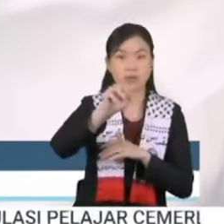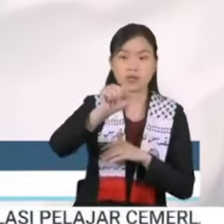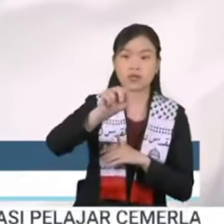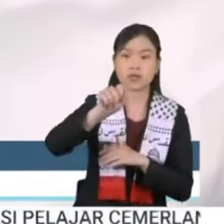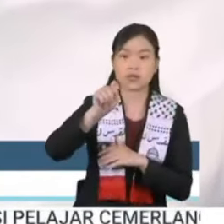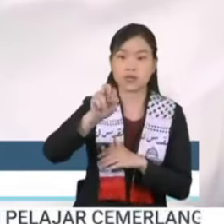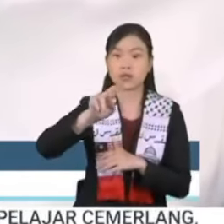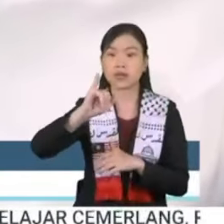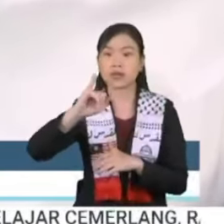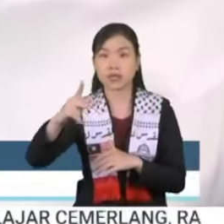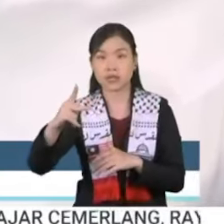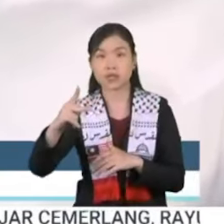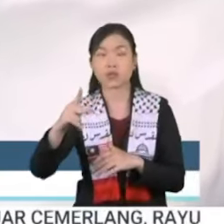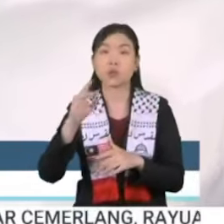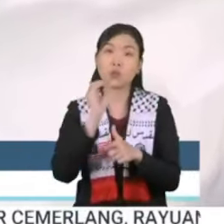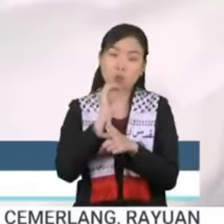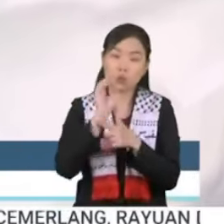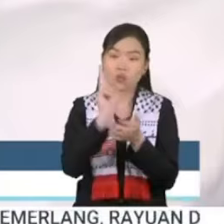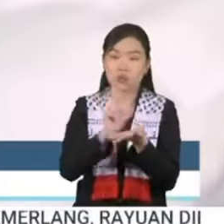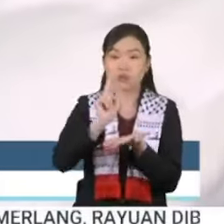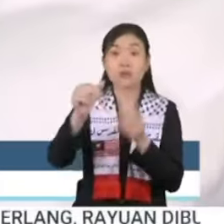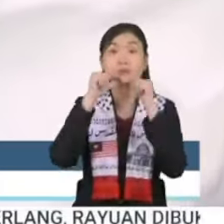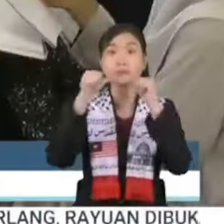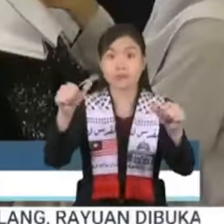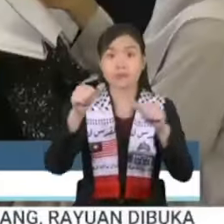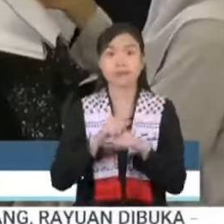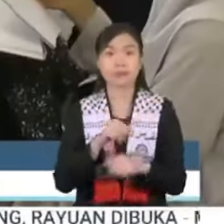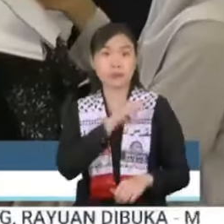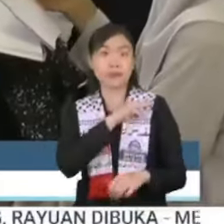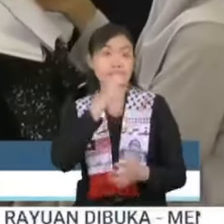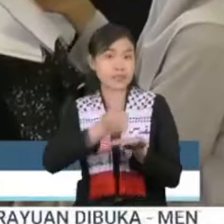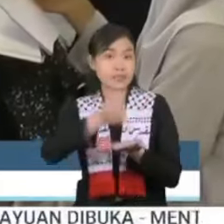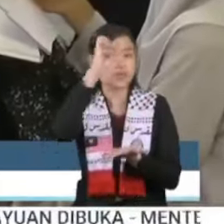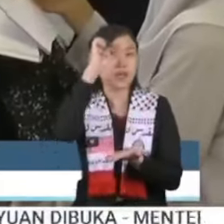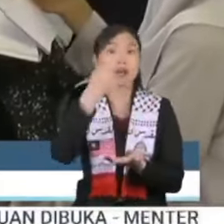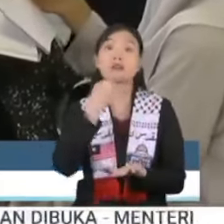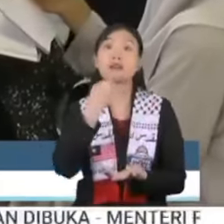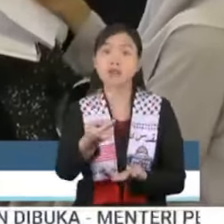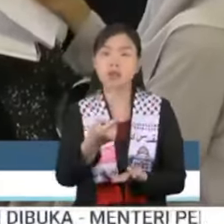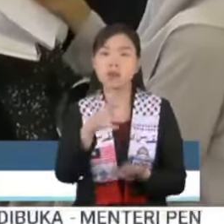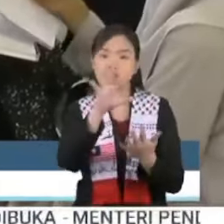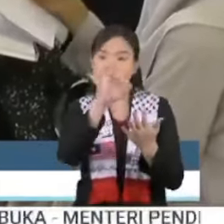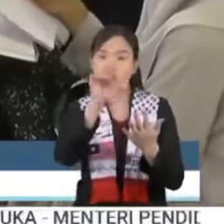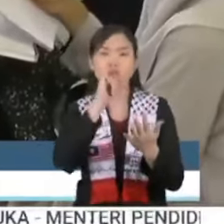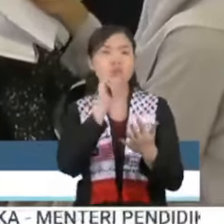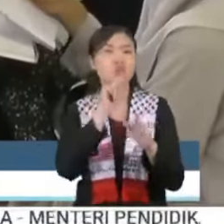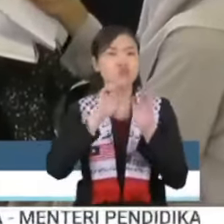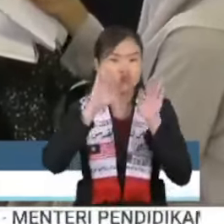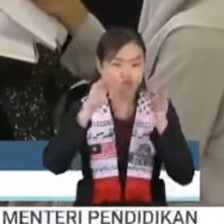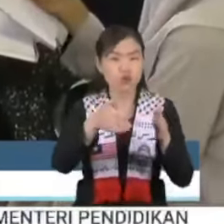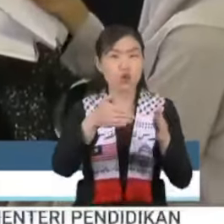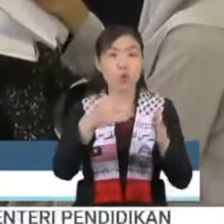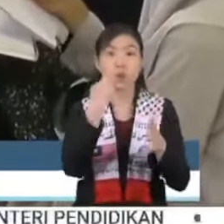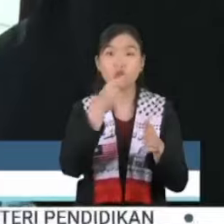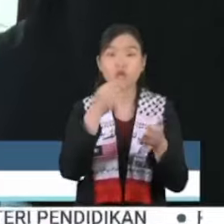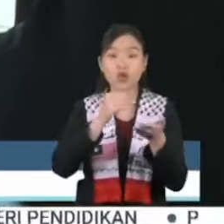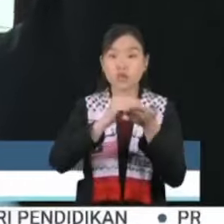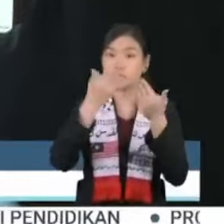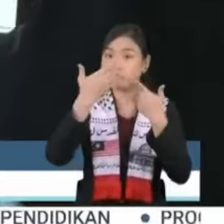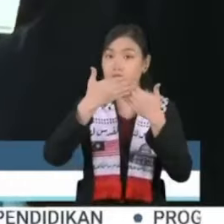asasi universiti awam. Menteri Pendidikan Fadina Siddiq berkata, ini kerana pemilihan tidak hanya tertumpu kepada lepasan